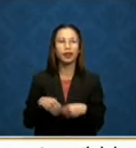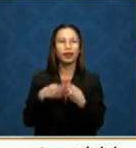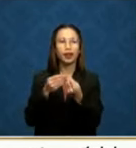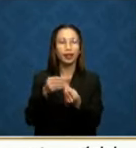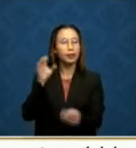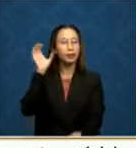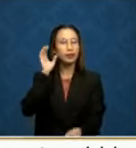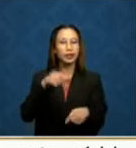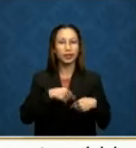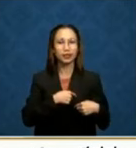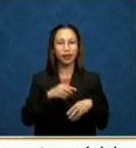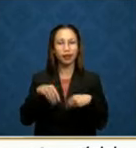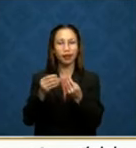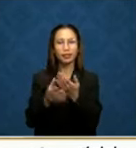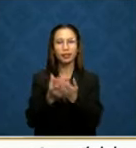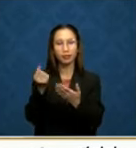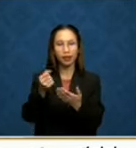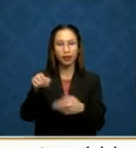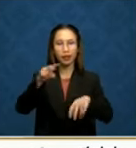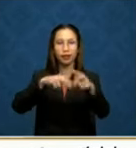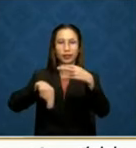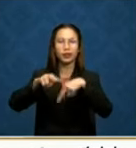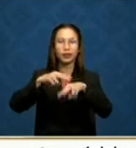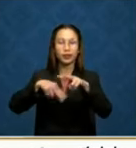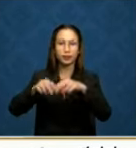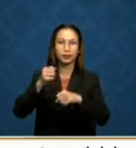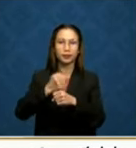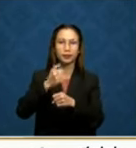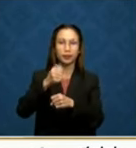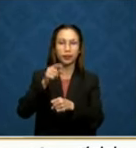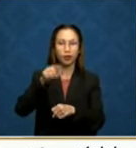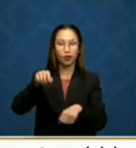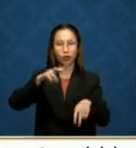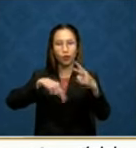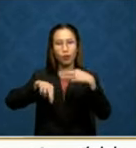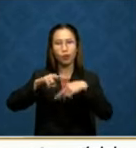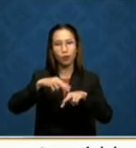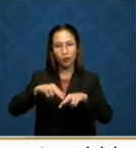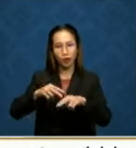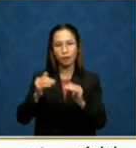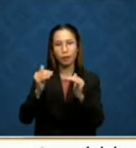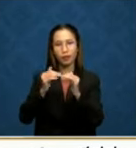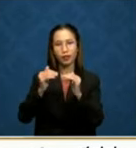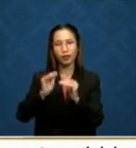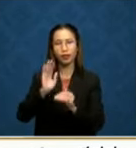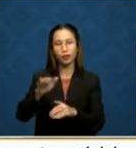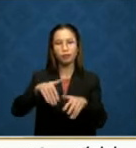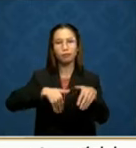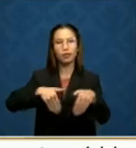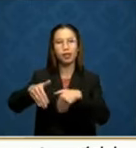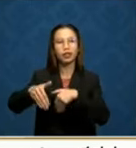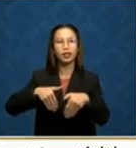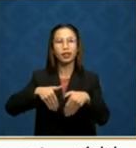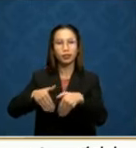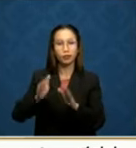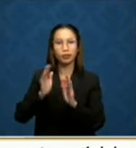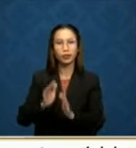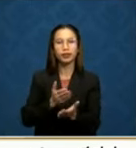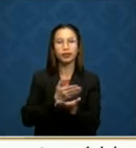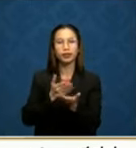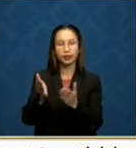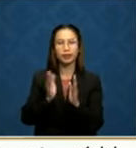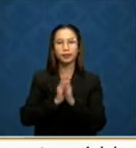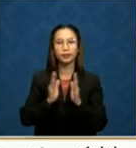ไ้วางใจให้ thanks toองกรณบผู้บริภครบในการทตศราุมค่องดูแลละพี่ทักสิทศร for minorityโ qualify